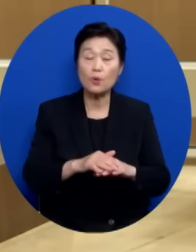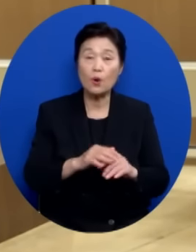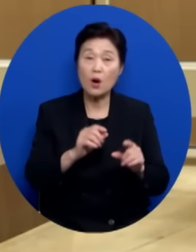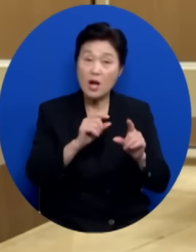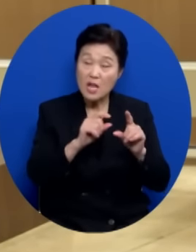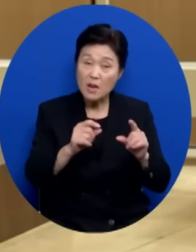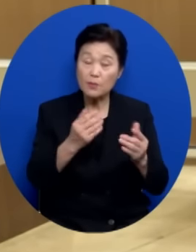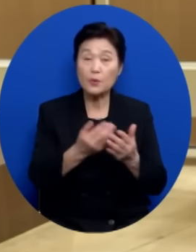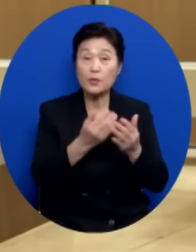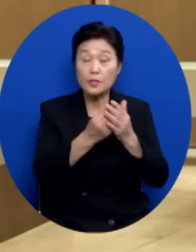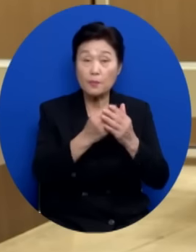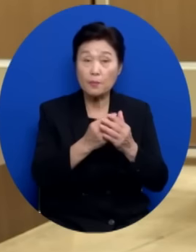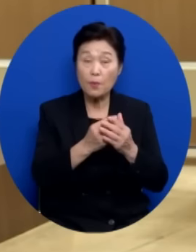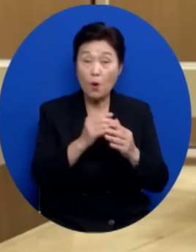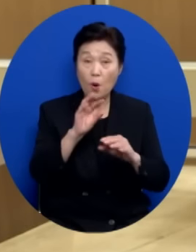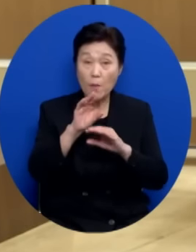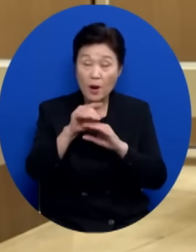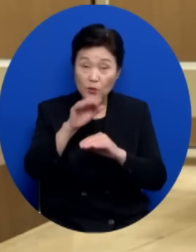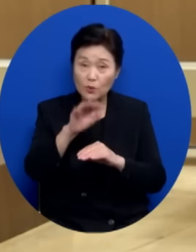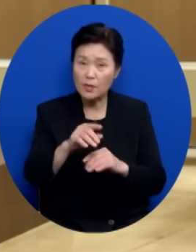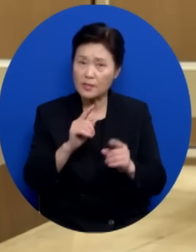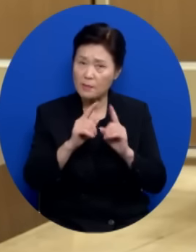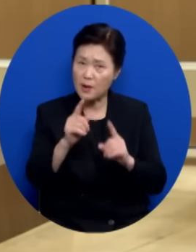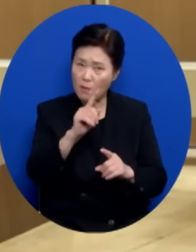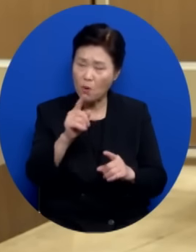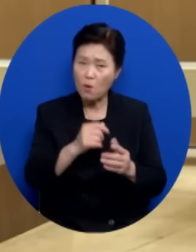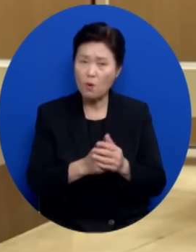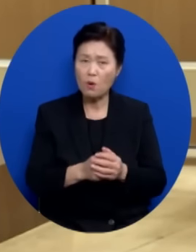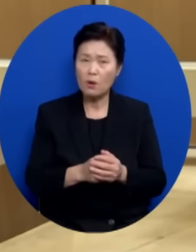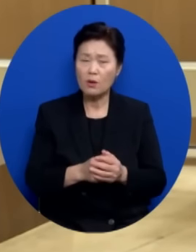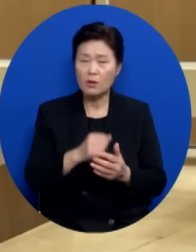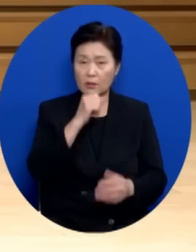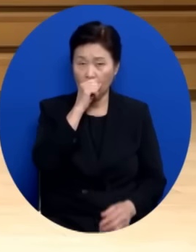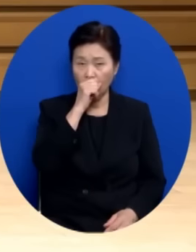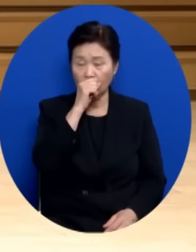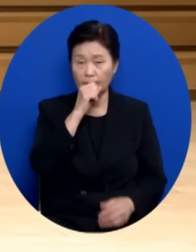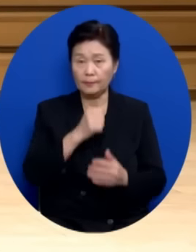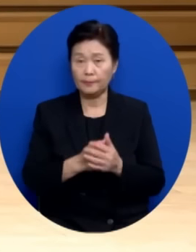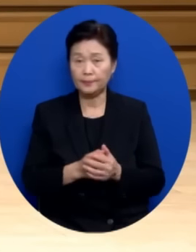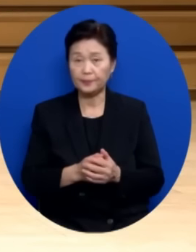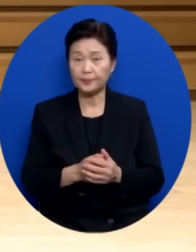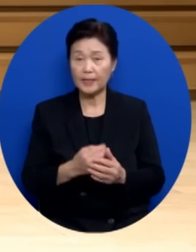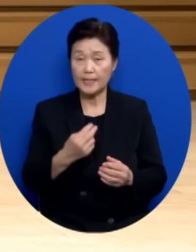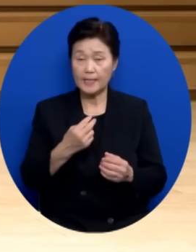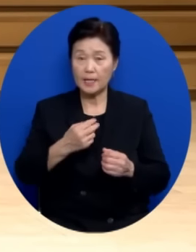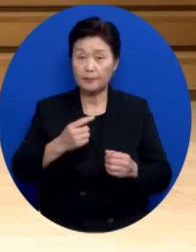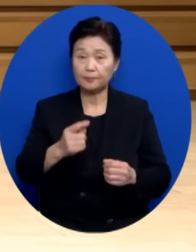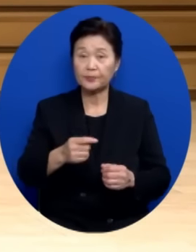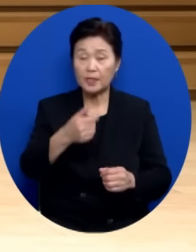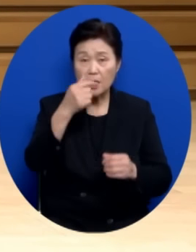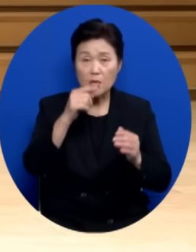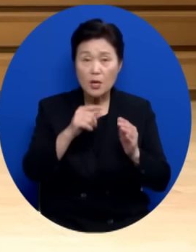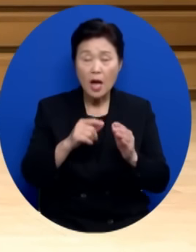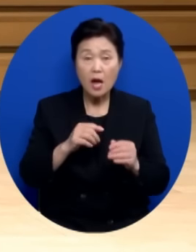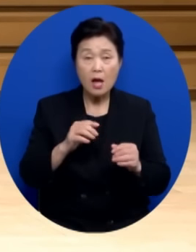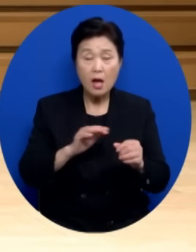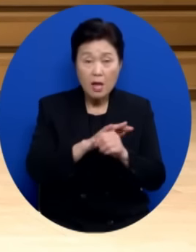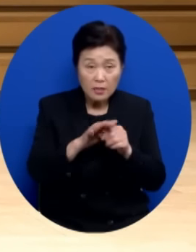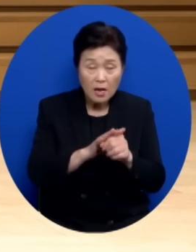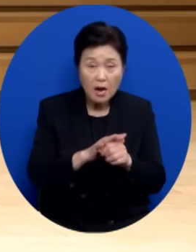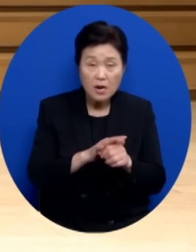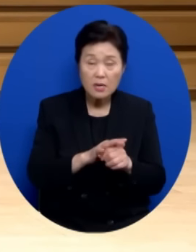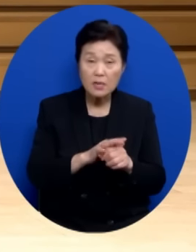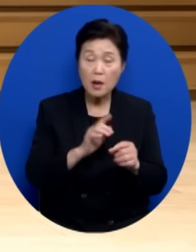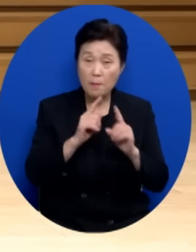진보 언론에서는 그렇게 보도가 되었습니다. 마치 사랑의 종교인 기독교가